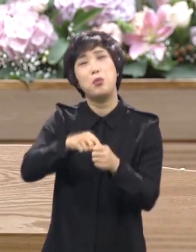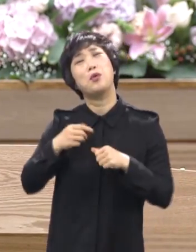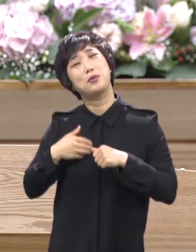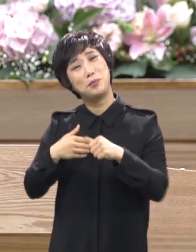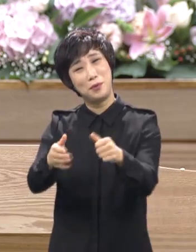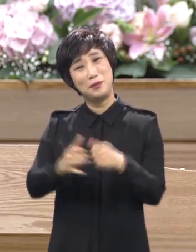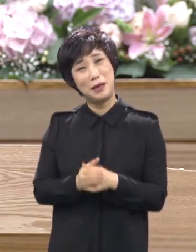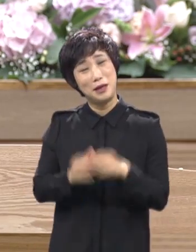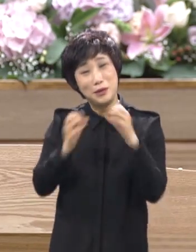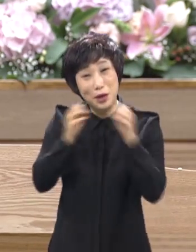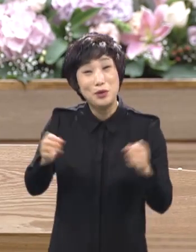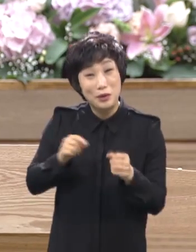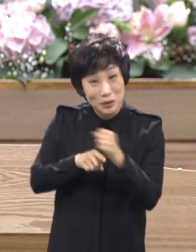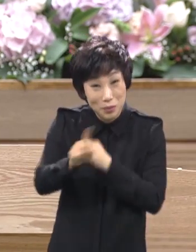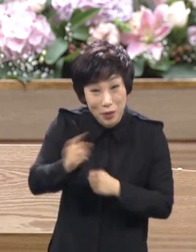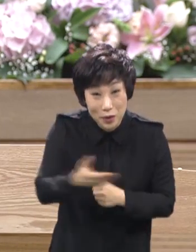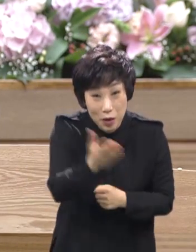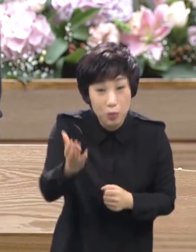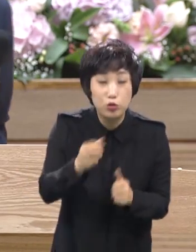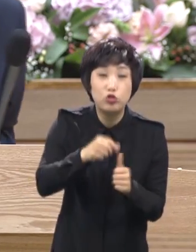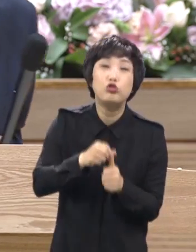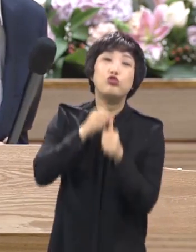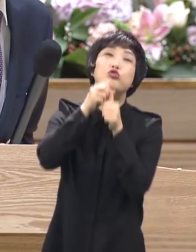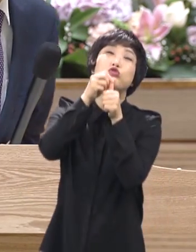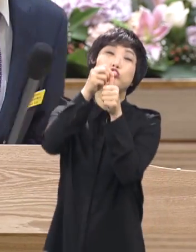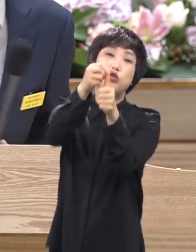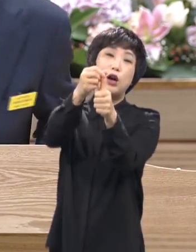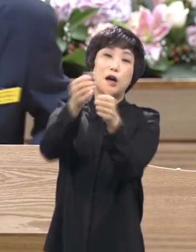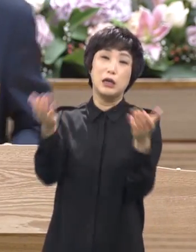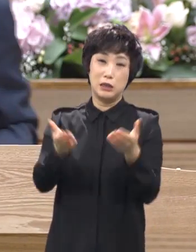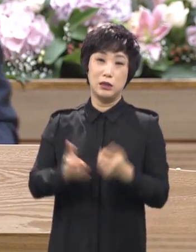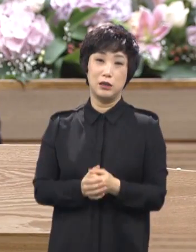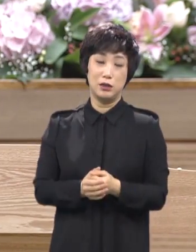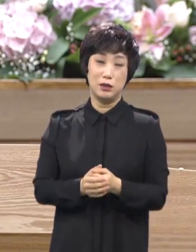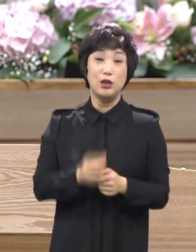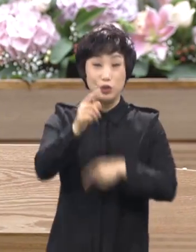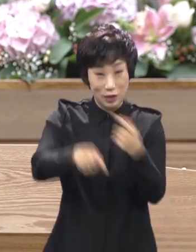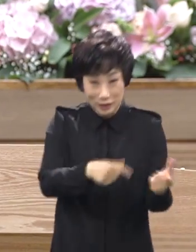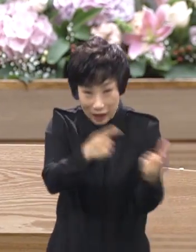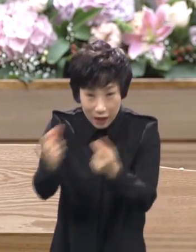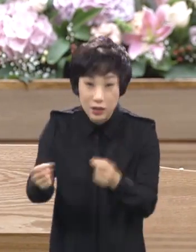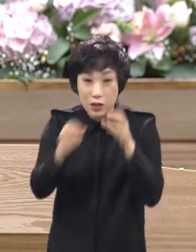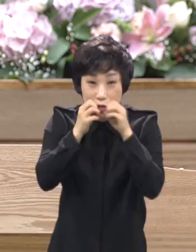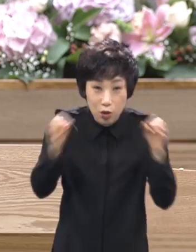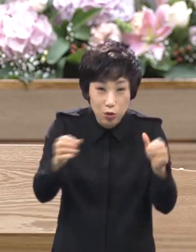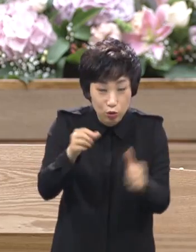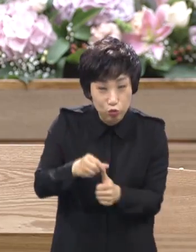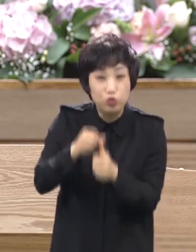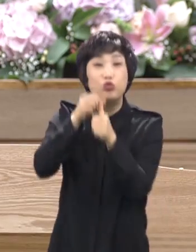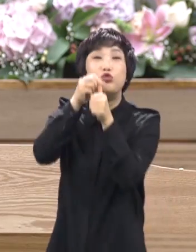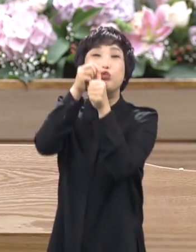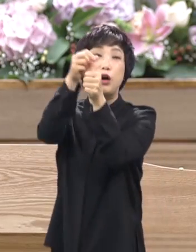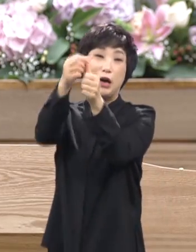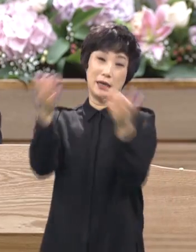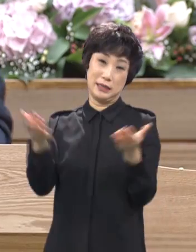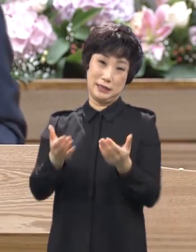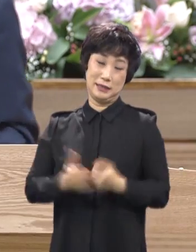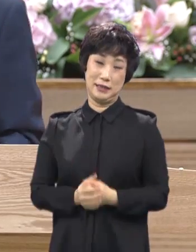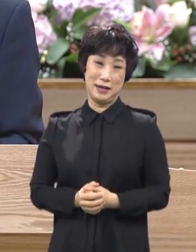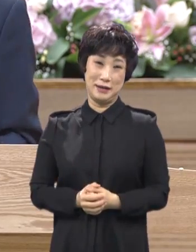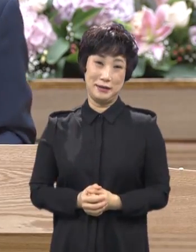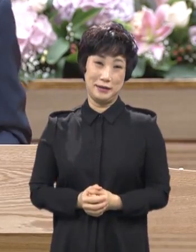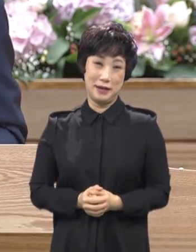보냈다. 전도가 뭐냐? 살려내는 거예요. 다시 전도. 살려내는 것.